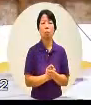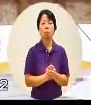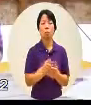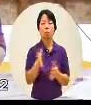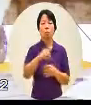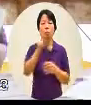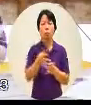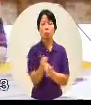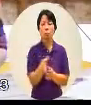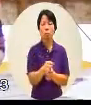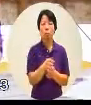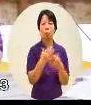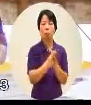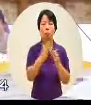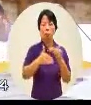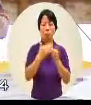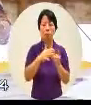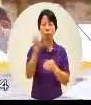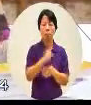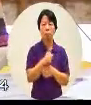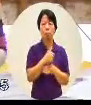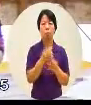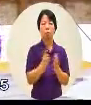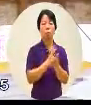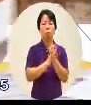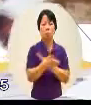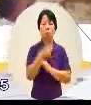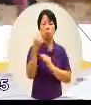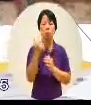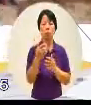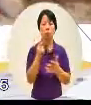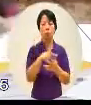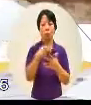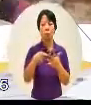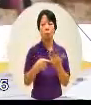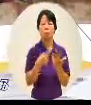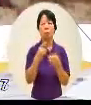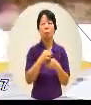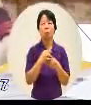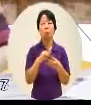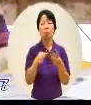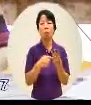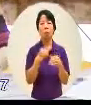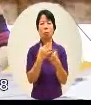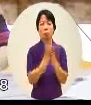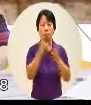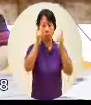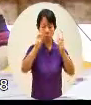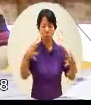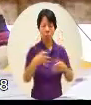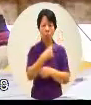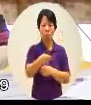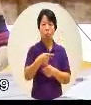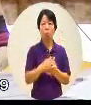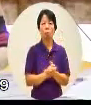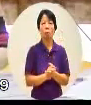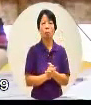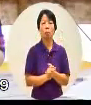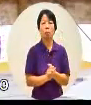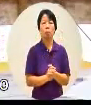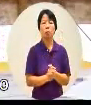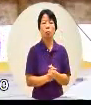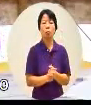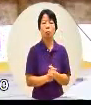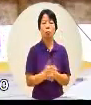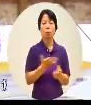把不用花钱的学校可以拿到的，把它排在前面。 是， 而且要全部高雄。是就是统一， 我们走向就让